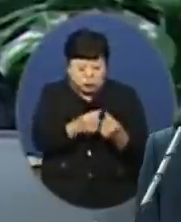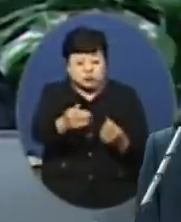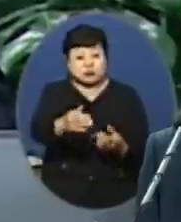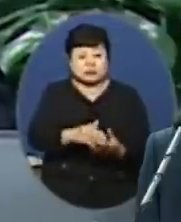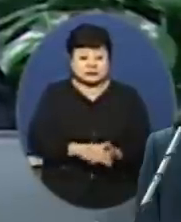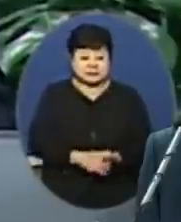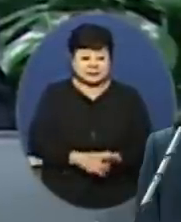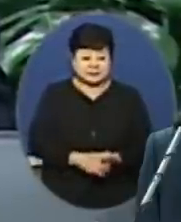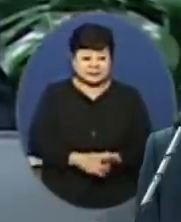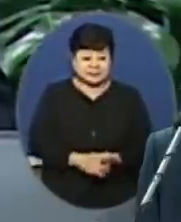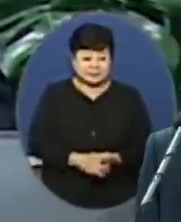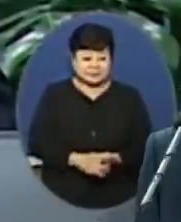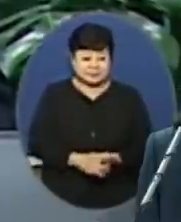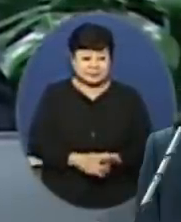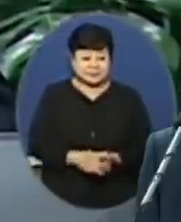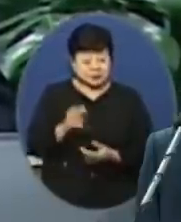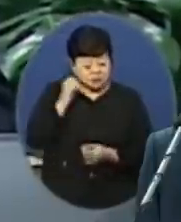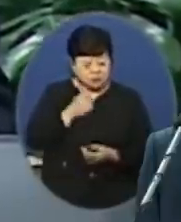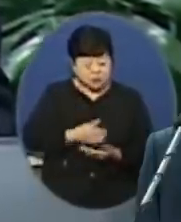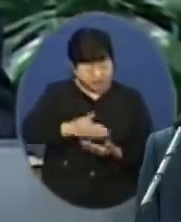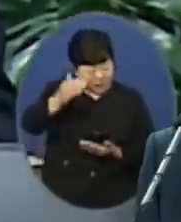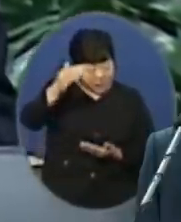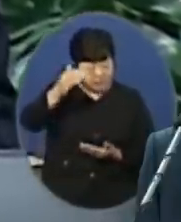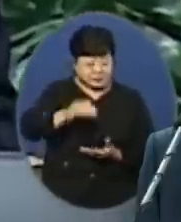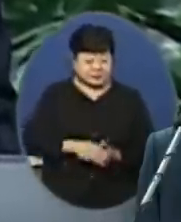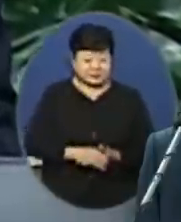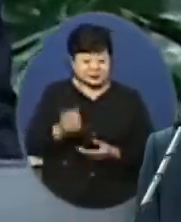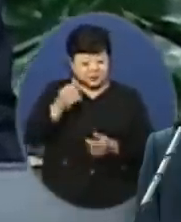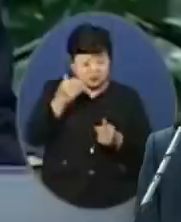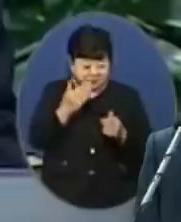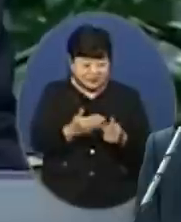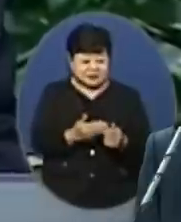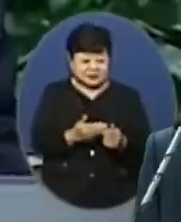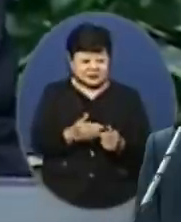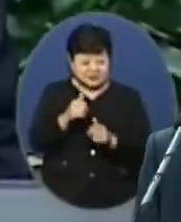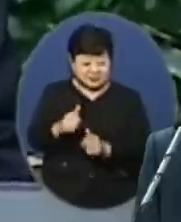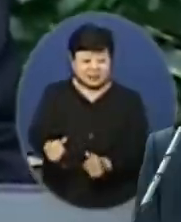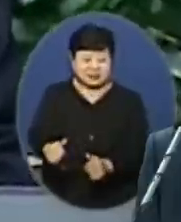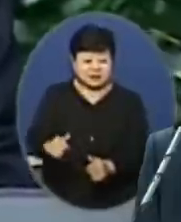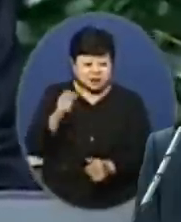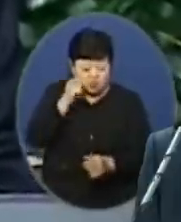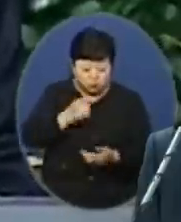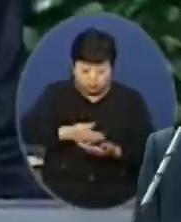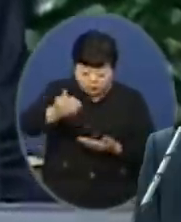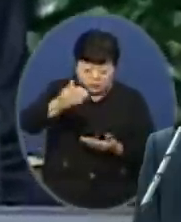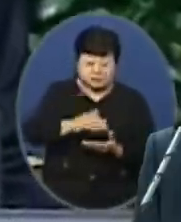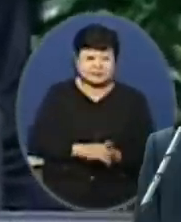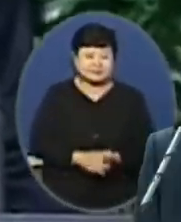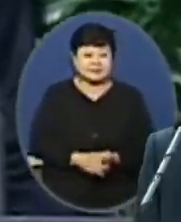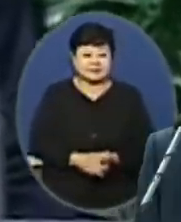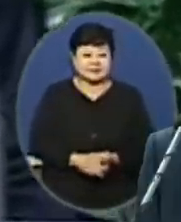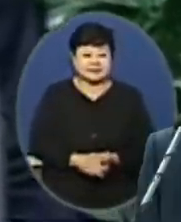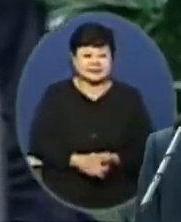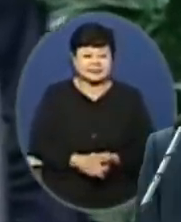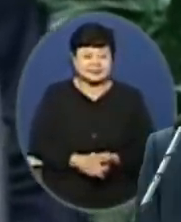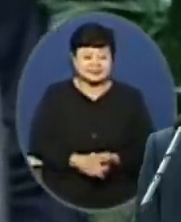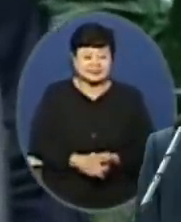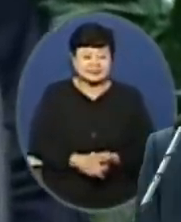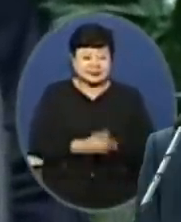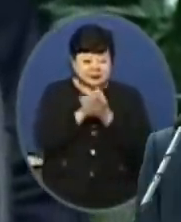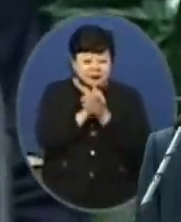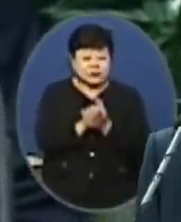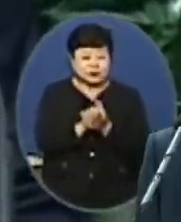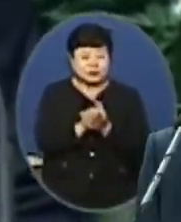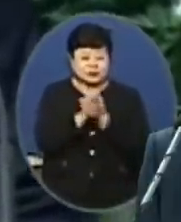것입니다. 어려우면 물러가라. 성령께서 따라와서 어려움을 물리치는데 역사해 주시는 것입니다.